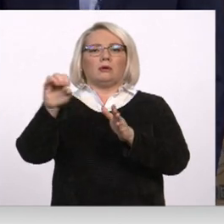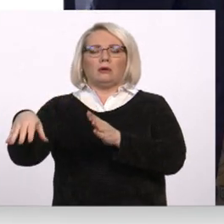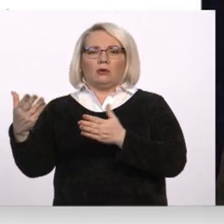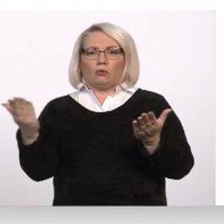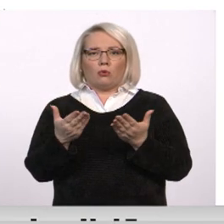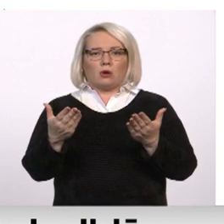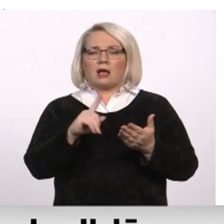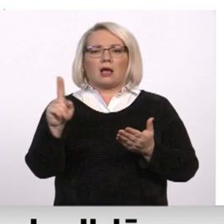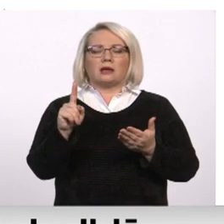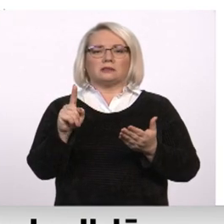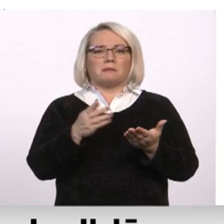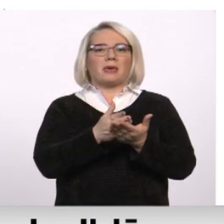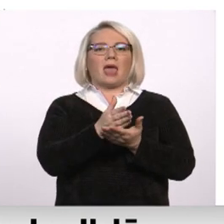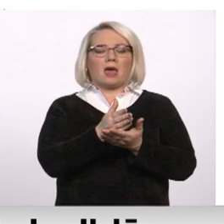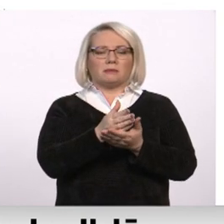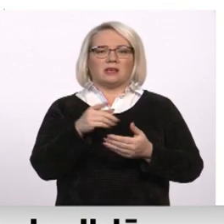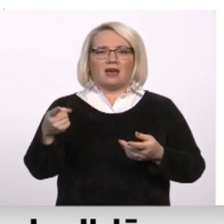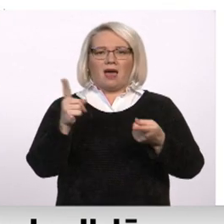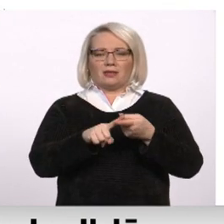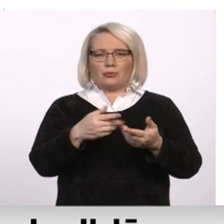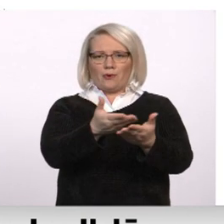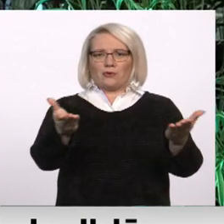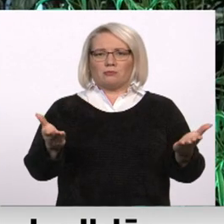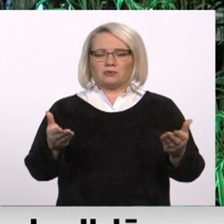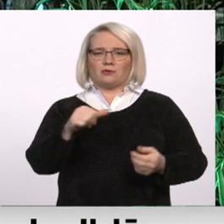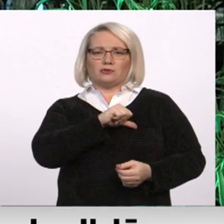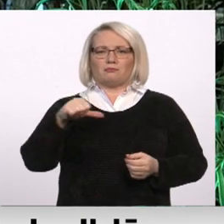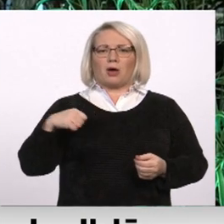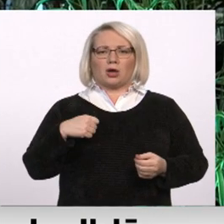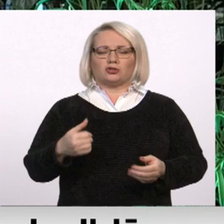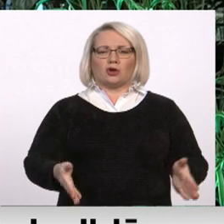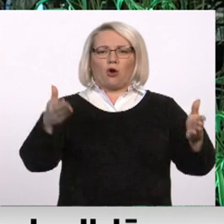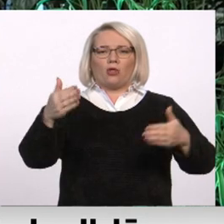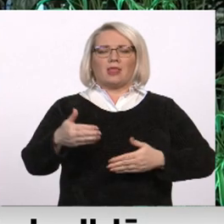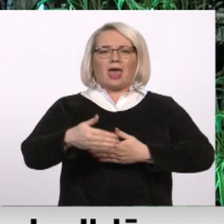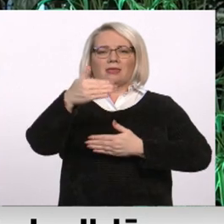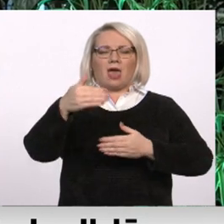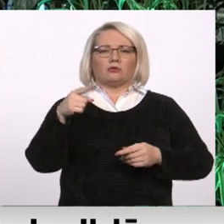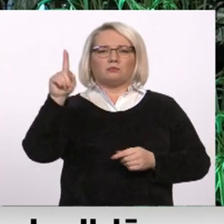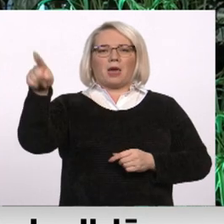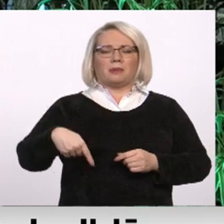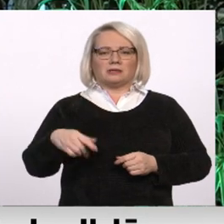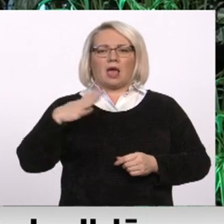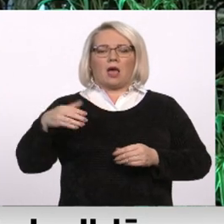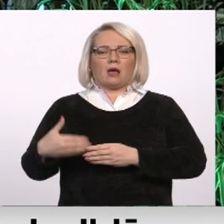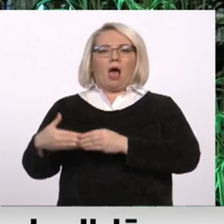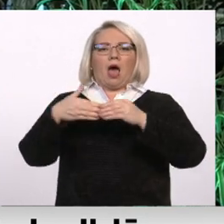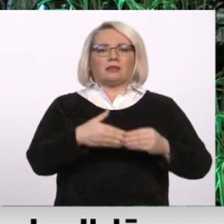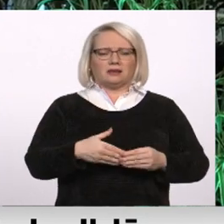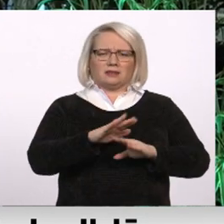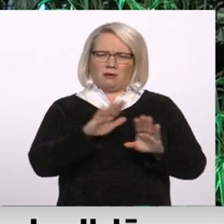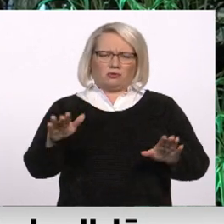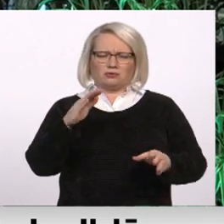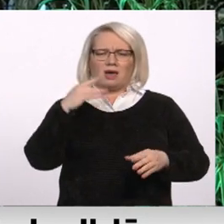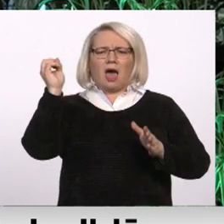pieejami konteineri? Tas ir atkarīgs jau no jums, vai jūs šos konteinerus pieprasīsiet, jo gaidīt, ka kāds atnesīs, neslēpšu atkritumu